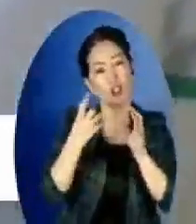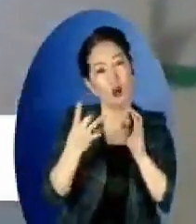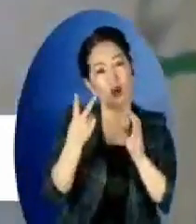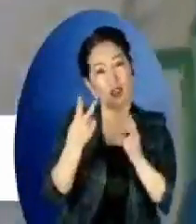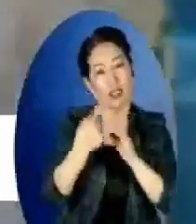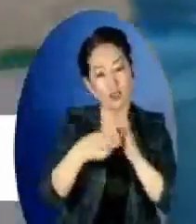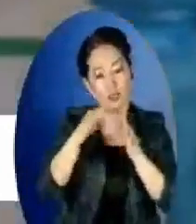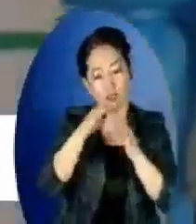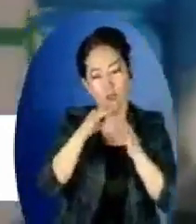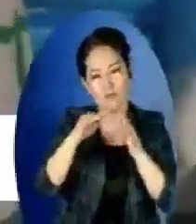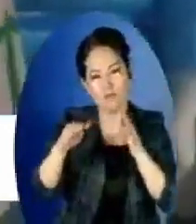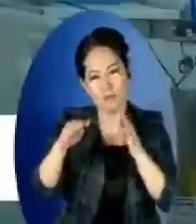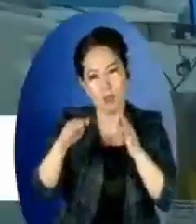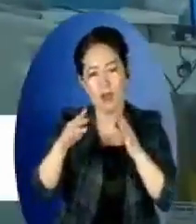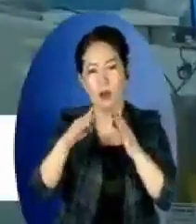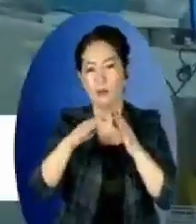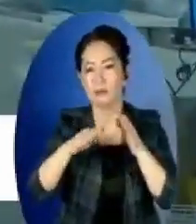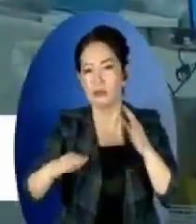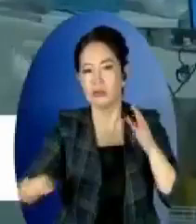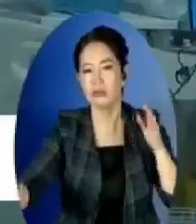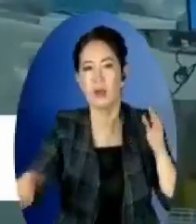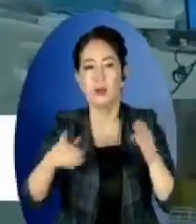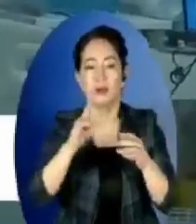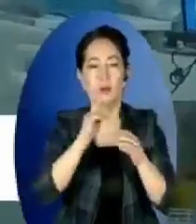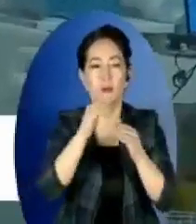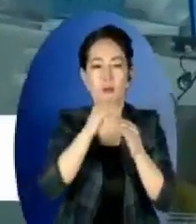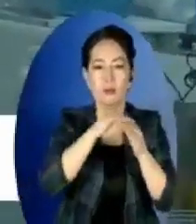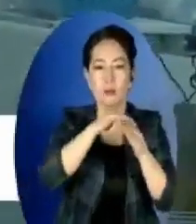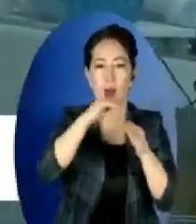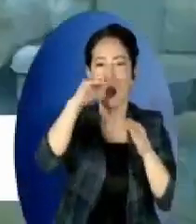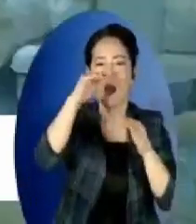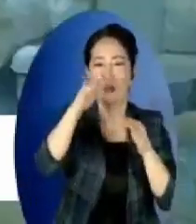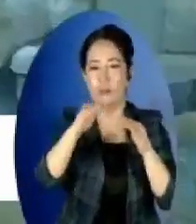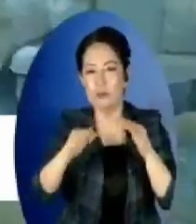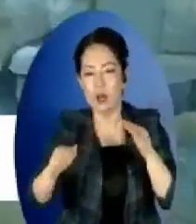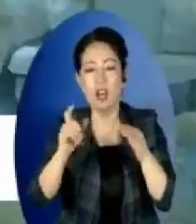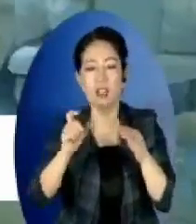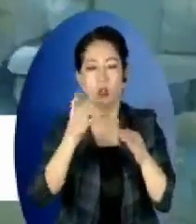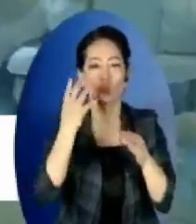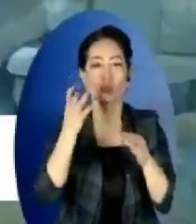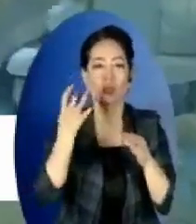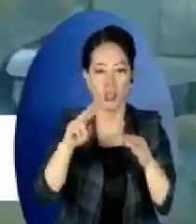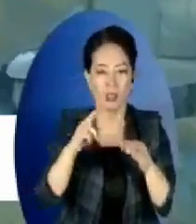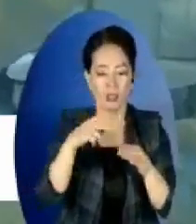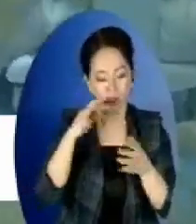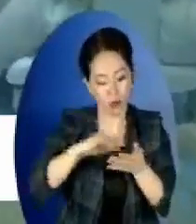зарин буурч эхлэх хугацааг 4-р сард гэж математик загварчлалын аргаар тооцсон юм а.